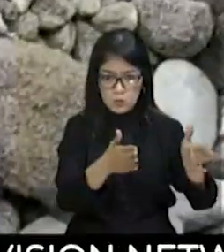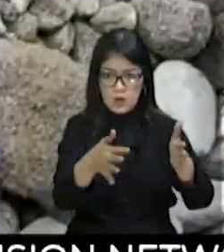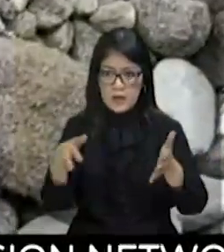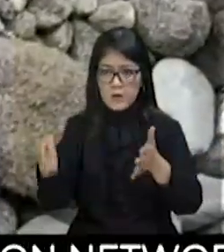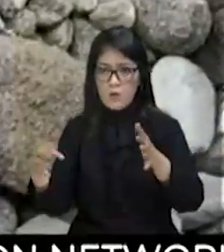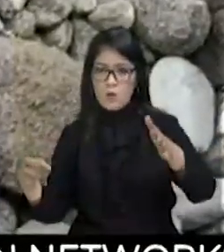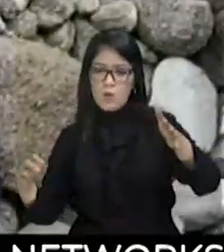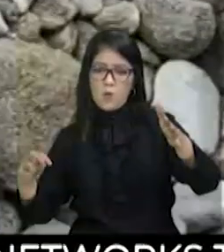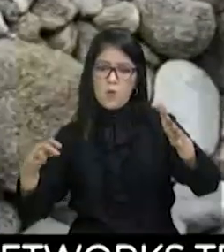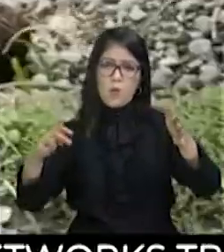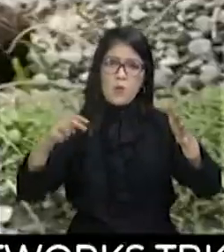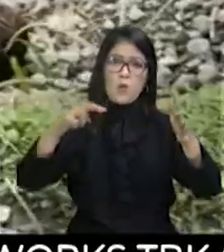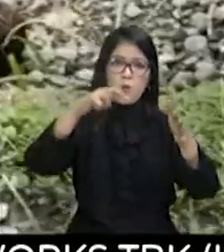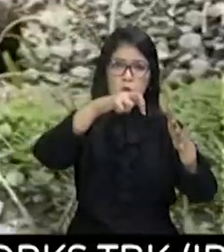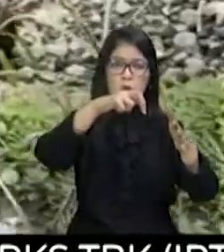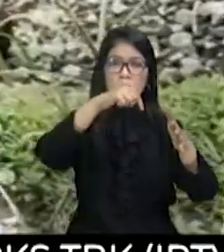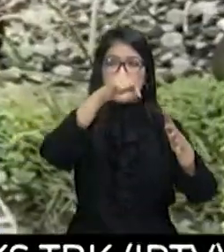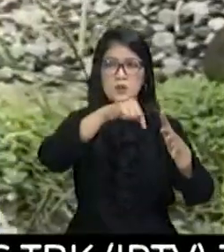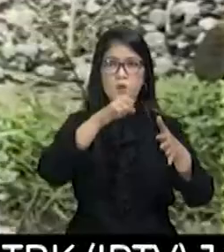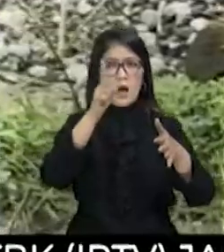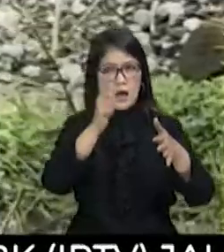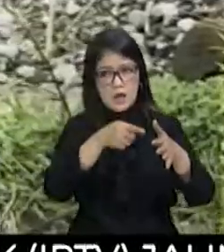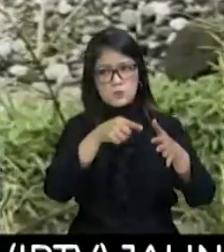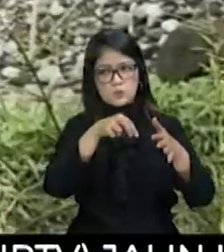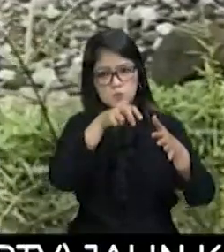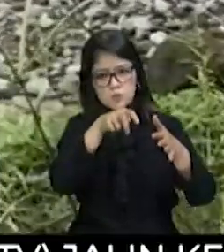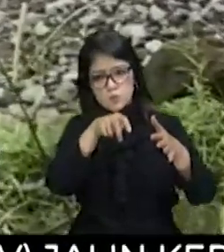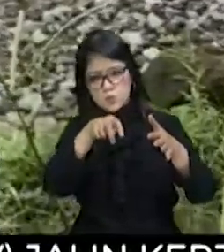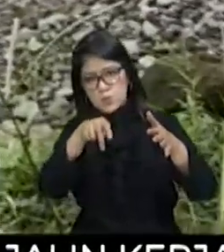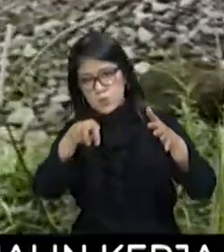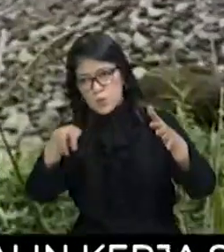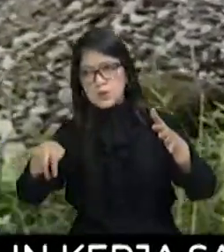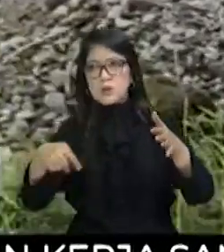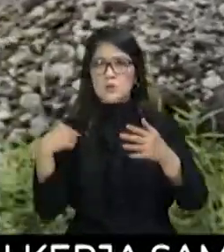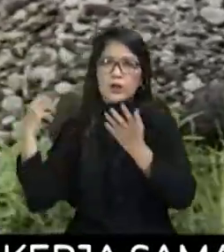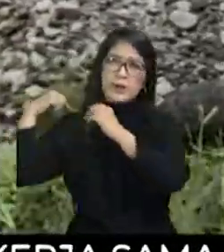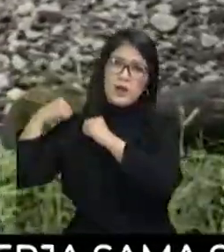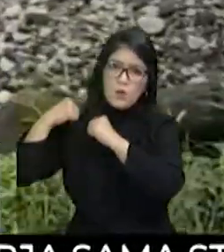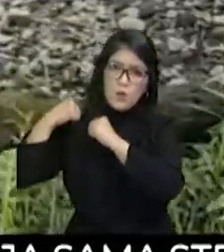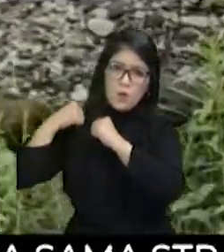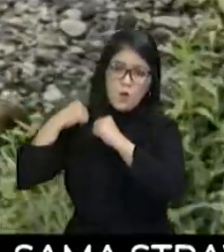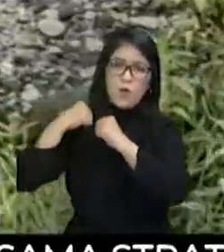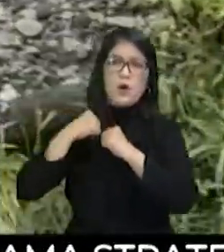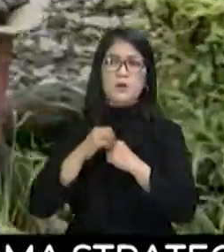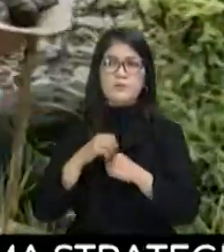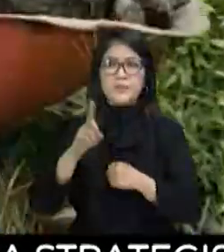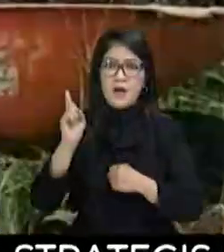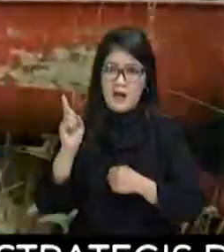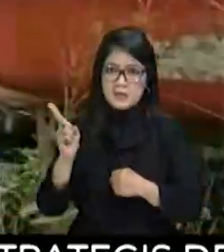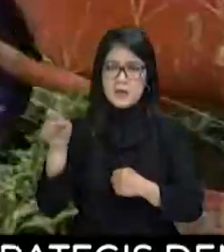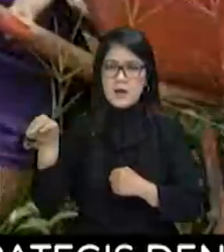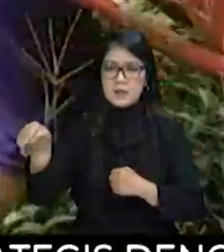sungai curam demi mencari batu dan pasir sejauh 100 meter dengan cara digendong. Ada pula yang menggunakan angklong